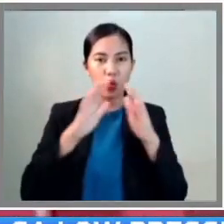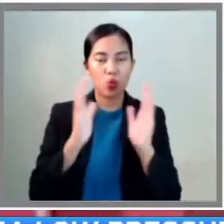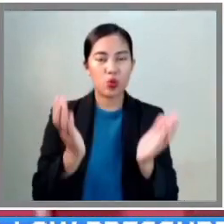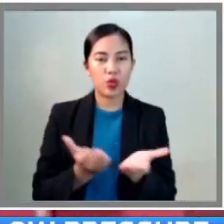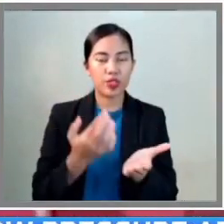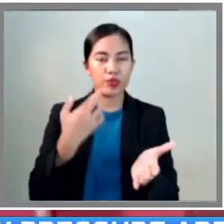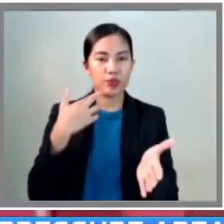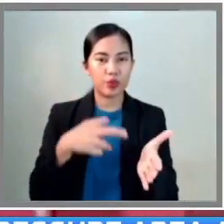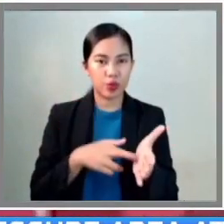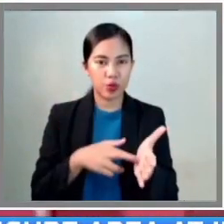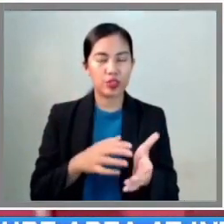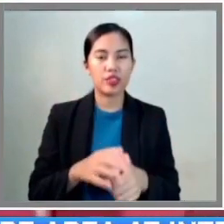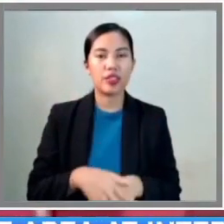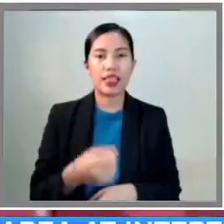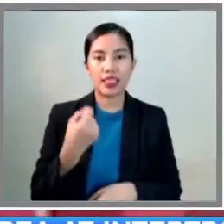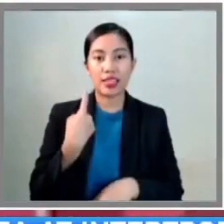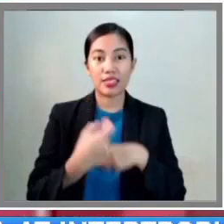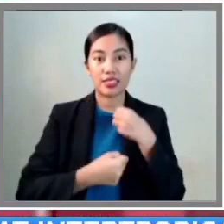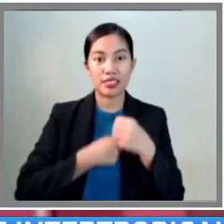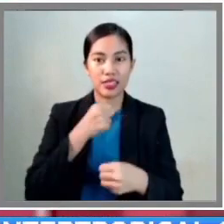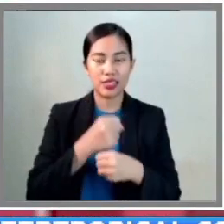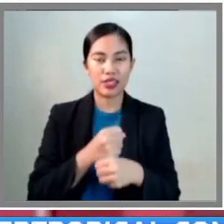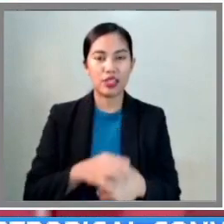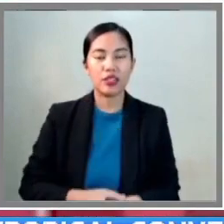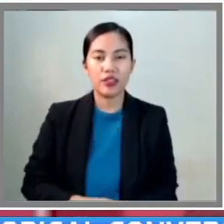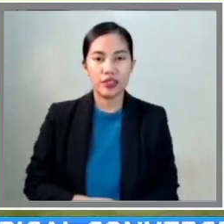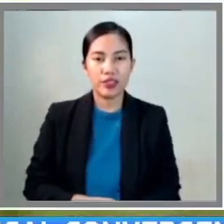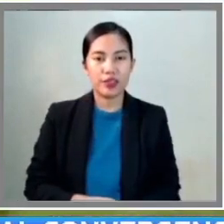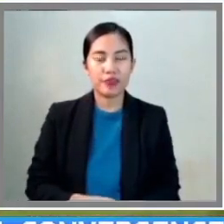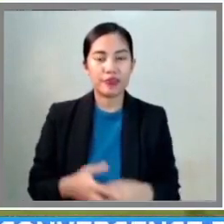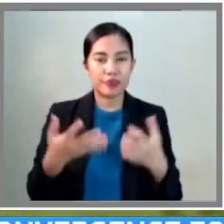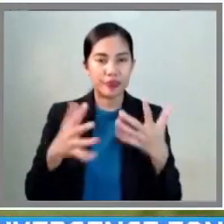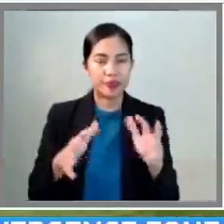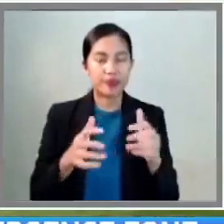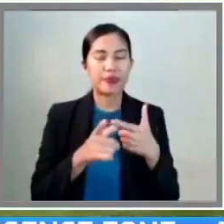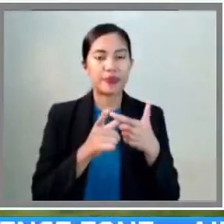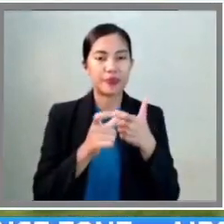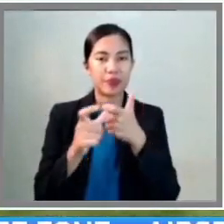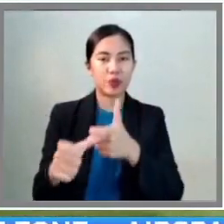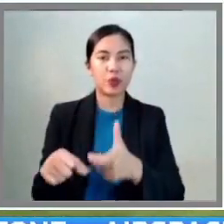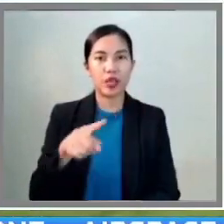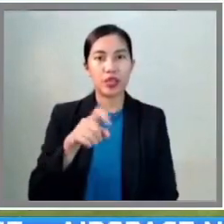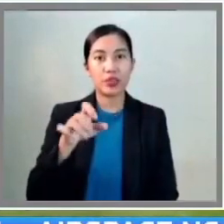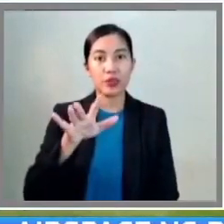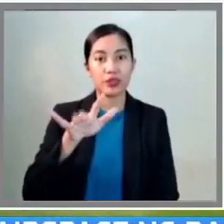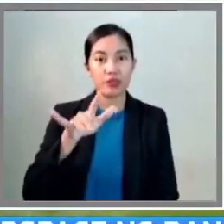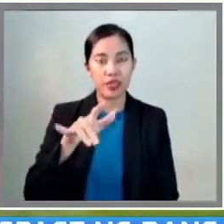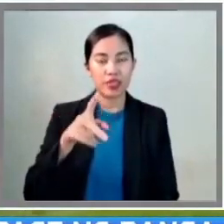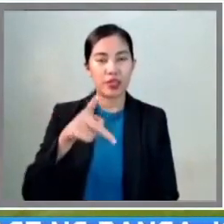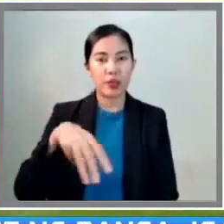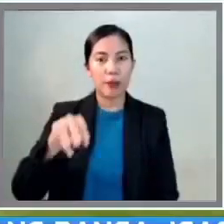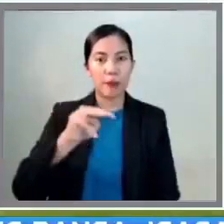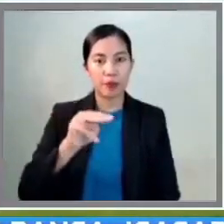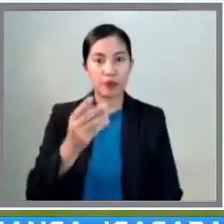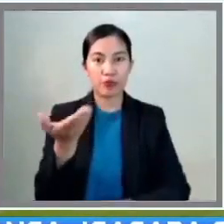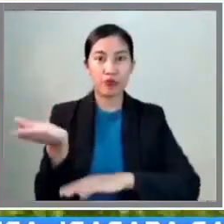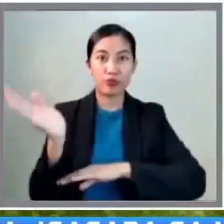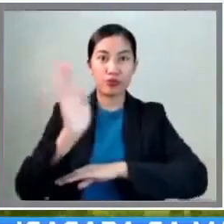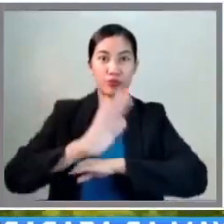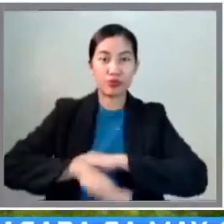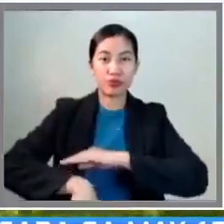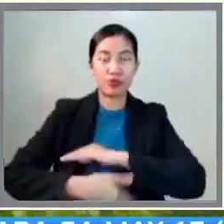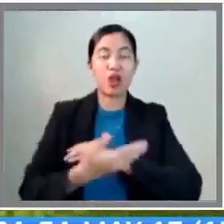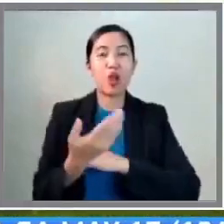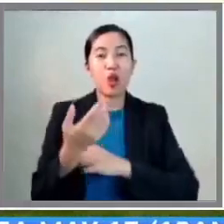noong nakaraang taon. Nakatakbo siya noon ng 125 kilometers sa loob ng 24 oras. Ang ultimate goal